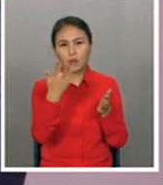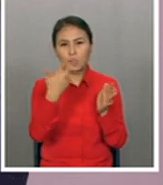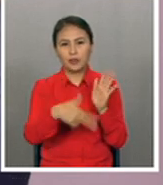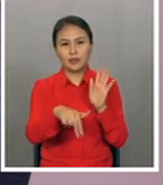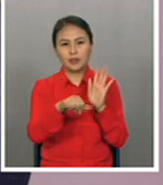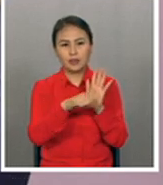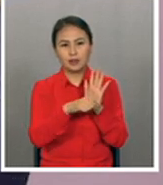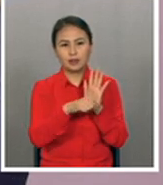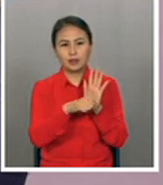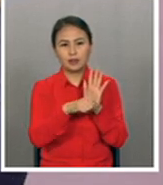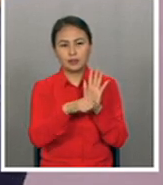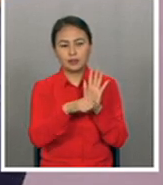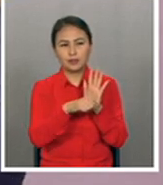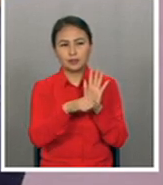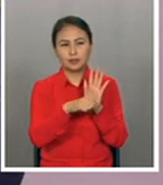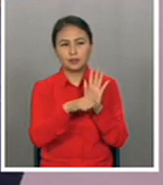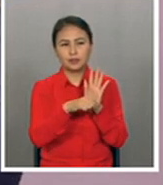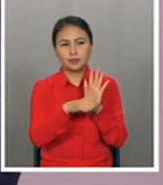36-ға тең болады.